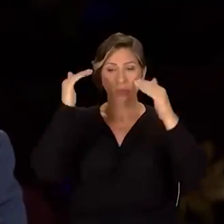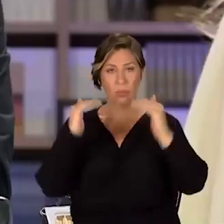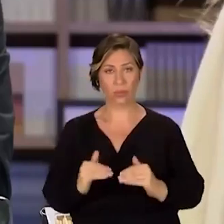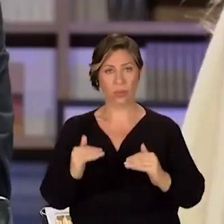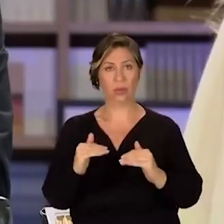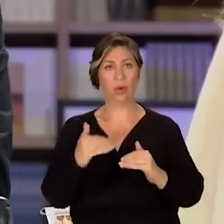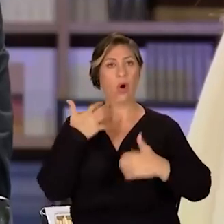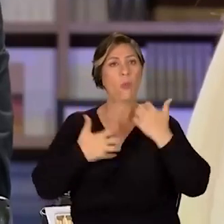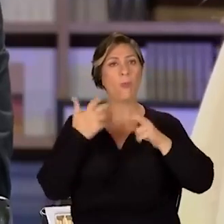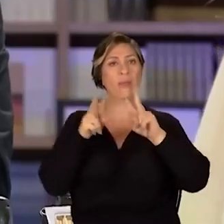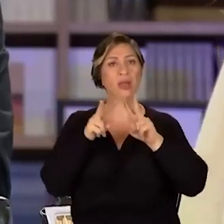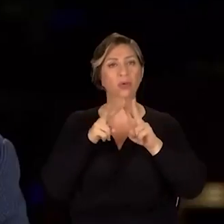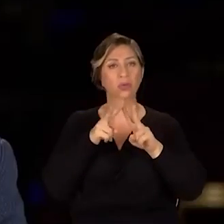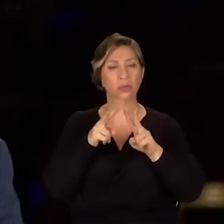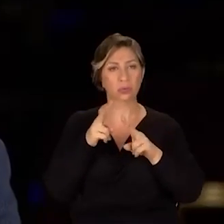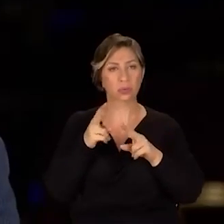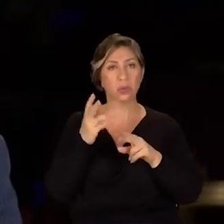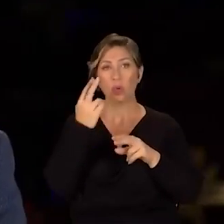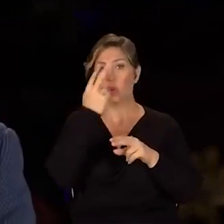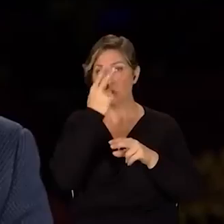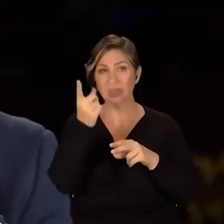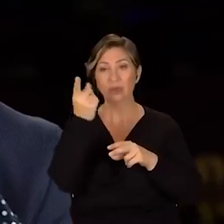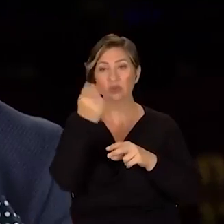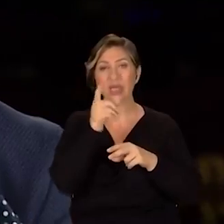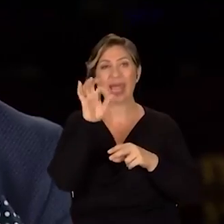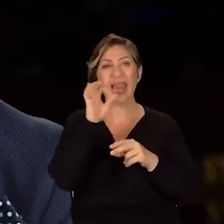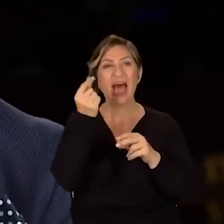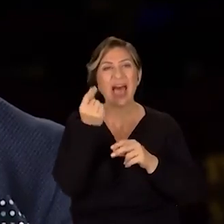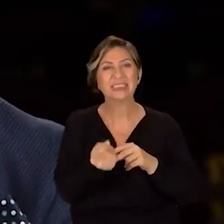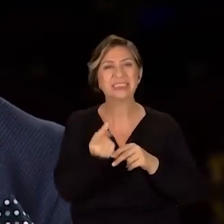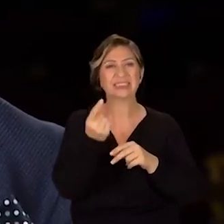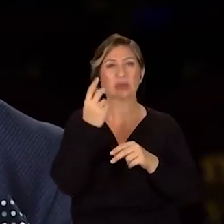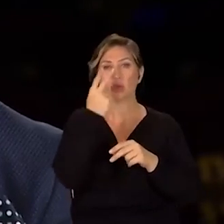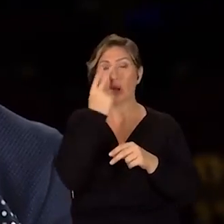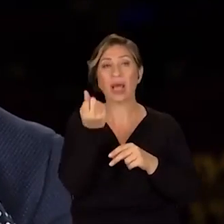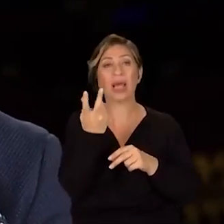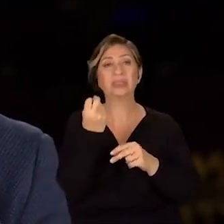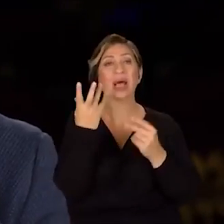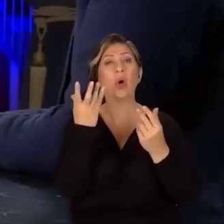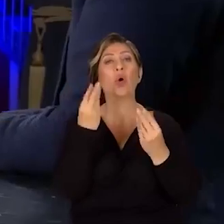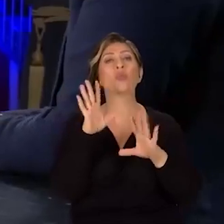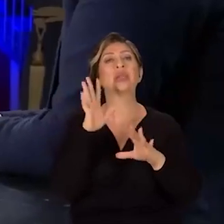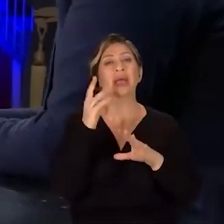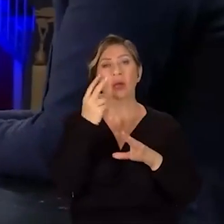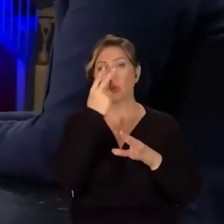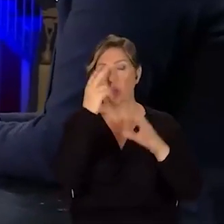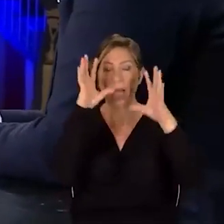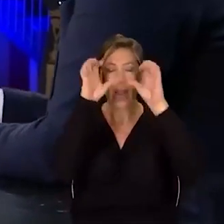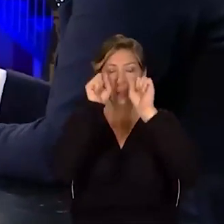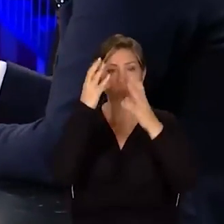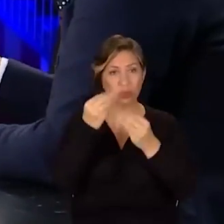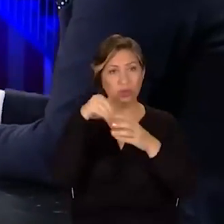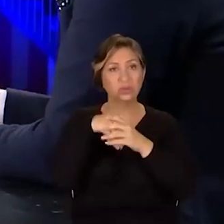Evet. O yüzden yani, körler kanser olmuyor mesela. %50 azdır. Çok azdır. Yani körlerde yani kanser olma oranı, gözleri sürekli karanlık olduğu için.